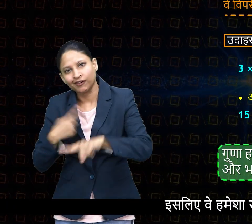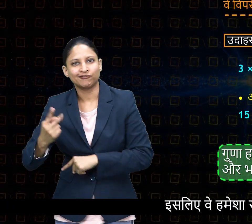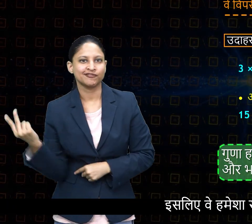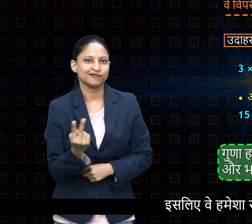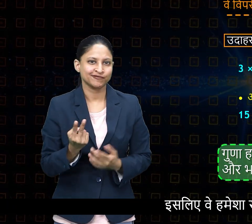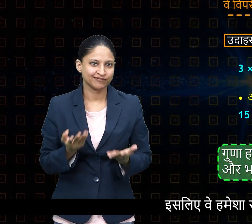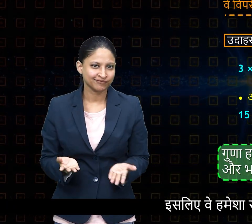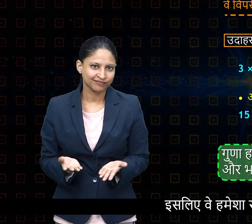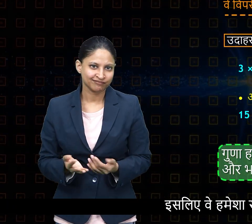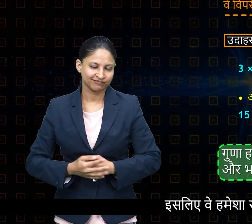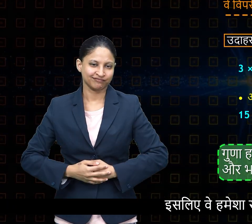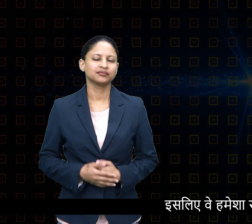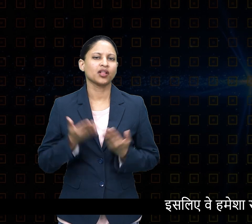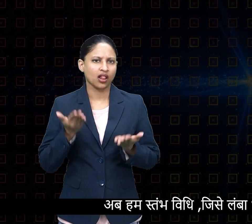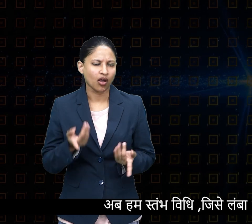हैं।